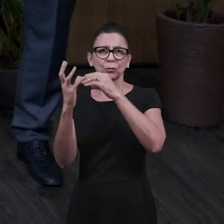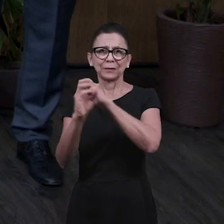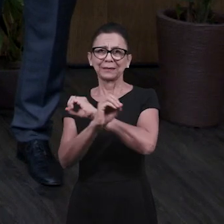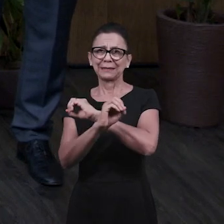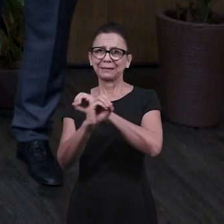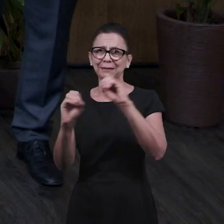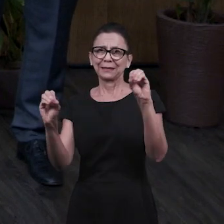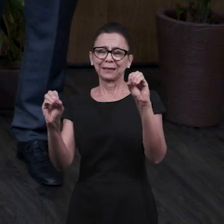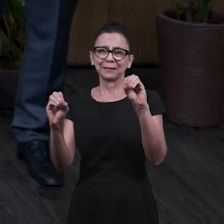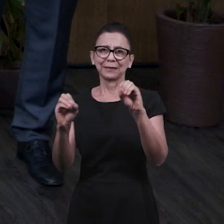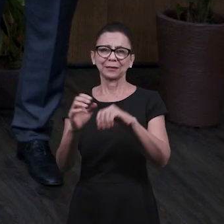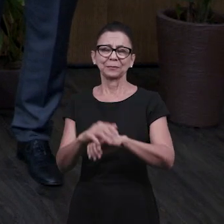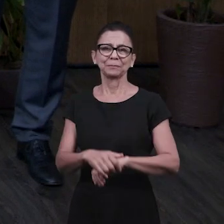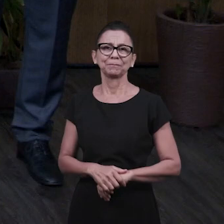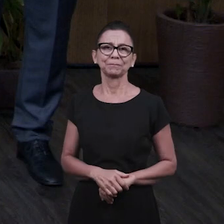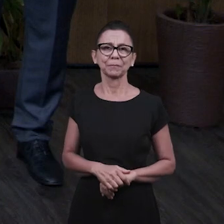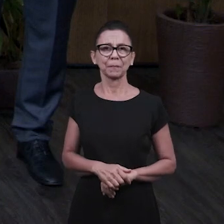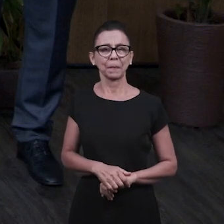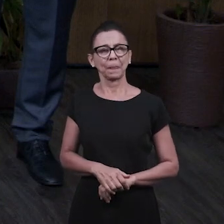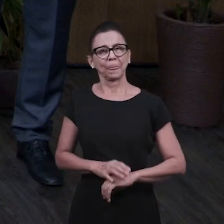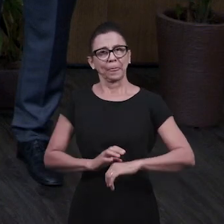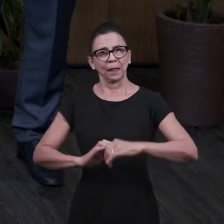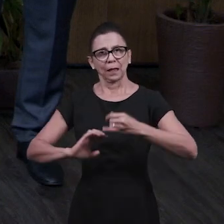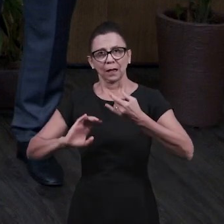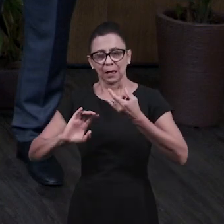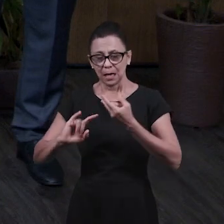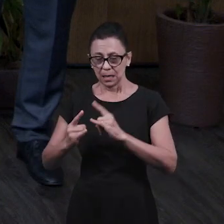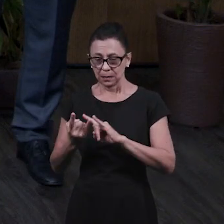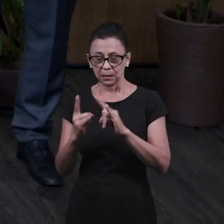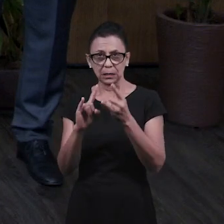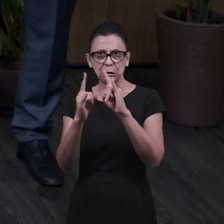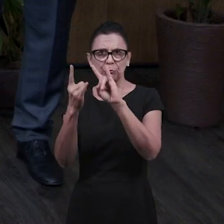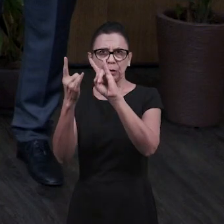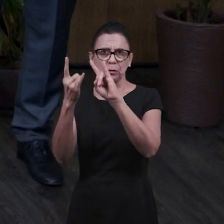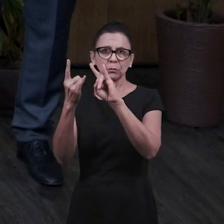entre les épines parle de ceux qui entendent la parole